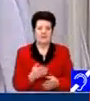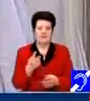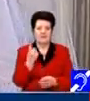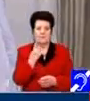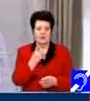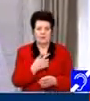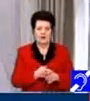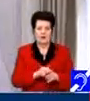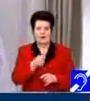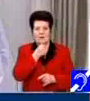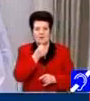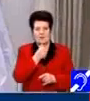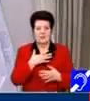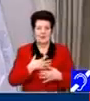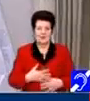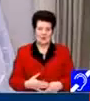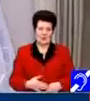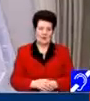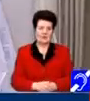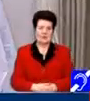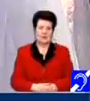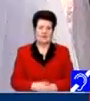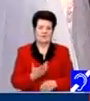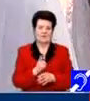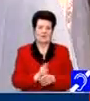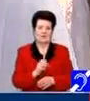Rochie pe care am probat-o, ce pot să vă zic, că sunt foarte